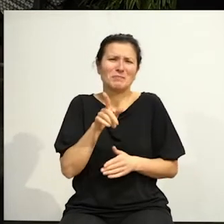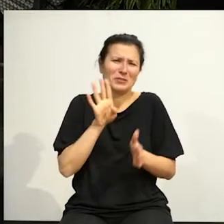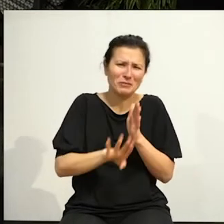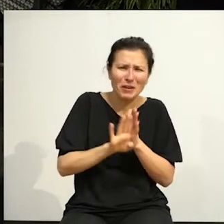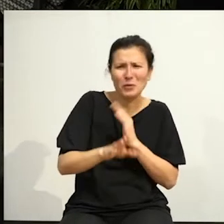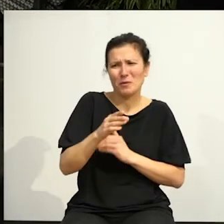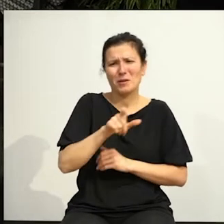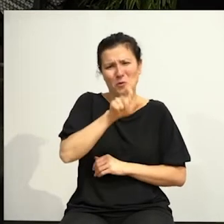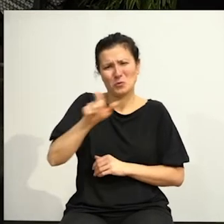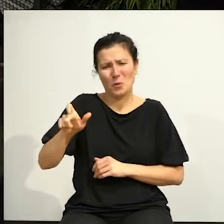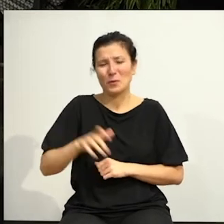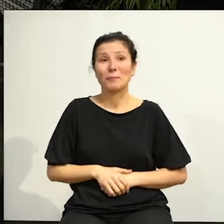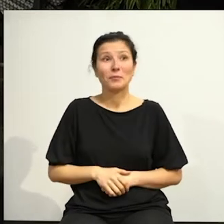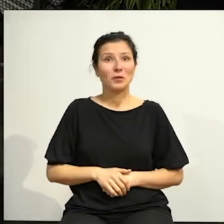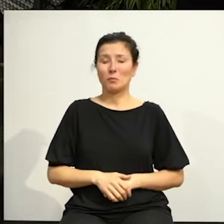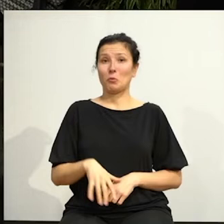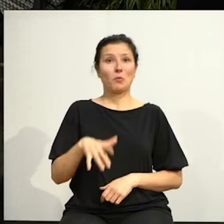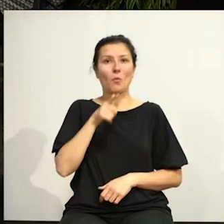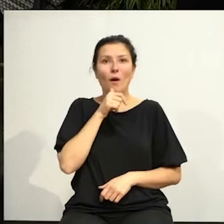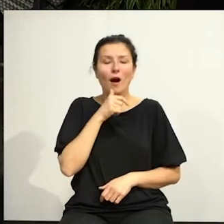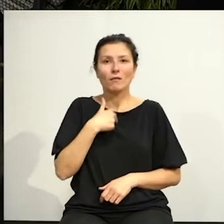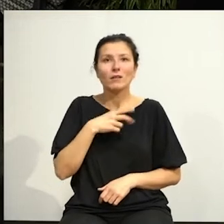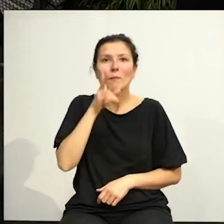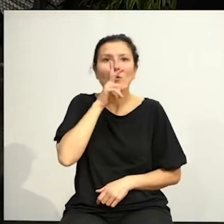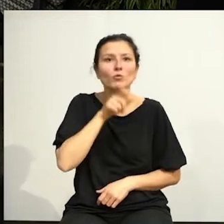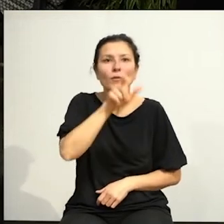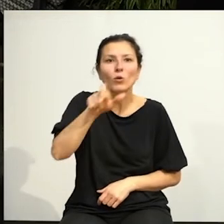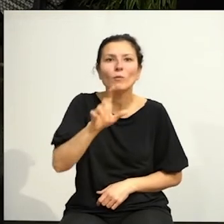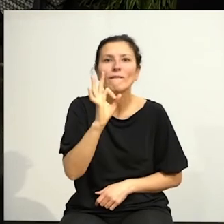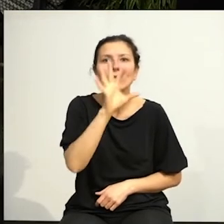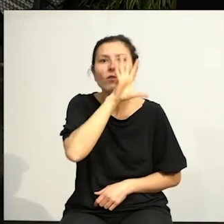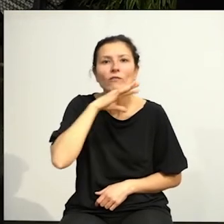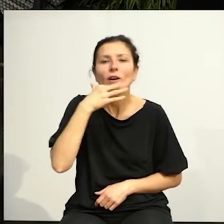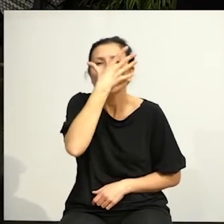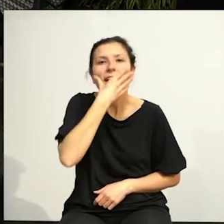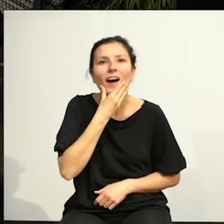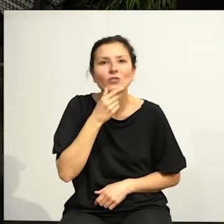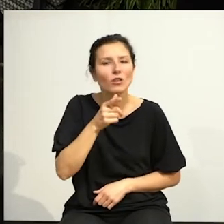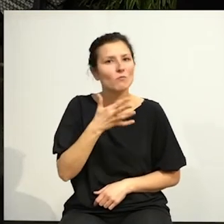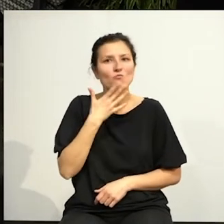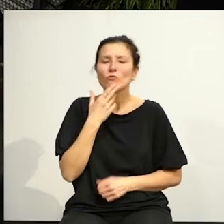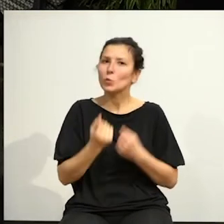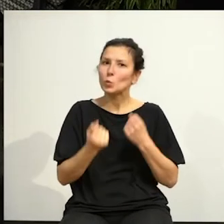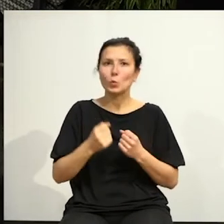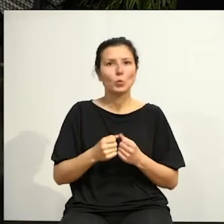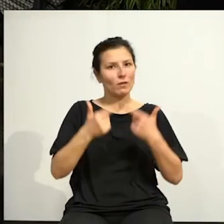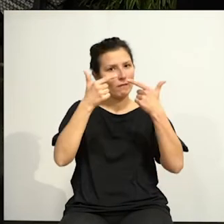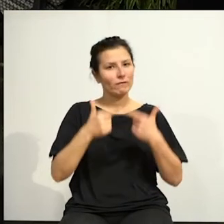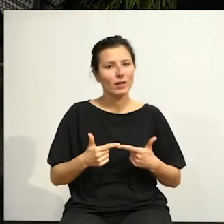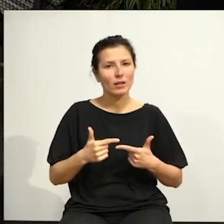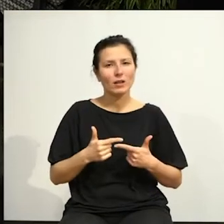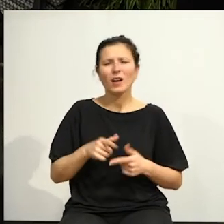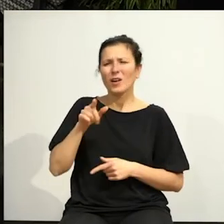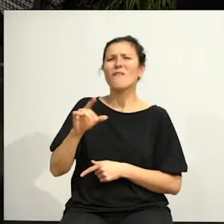było niesamowite. Ci ludzie, ja miałem, patrzyłem na twarzy tych ludzi, on mówił bardzo trudne wiersze, już głosem